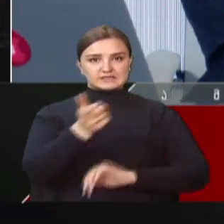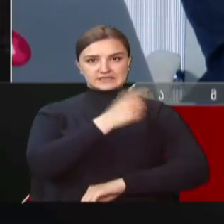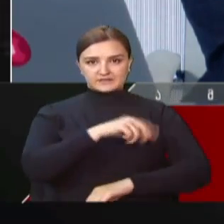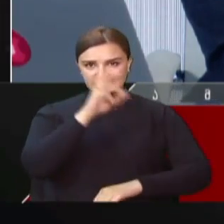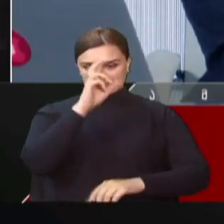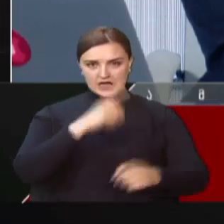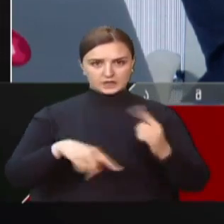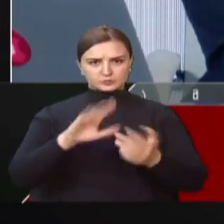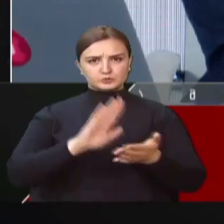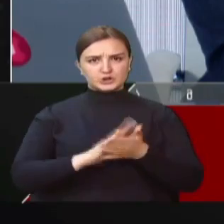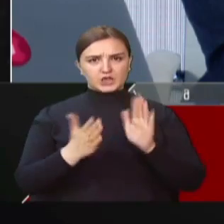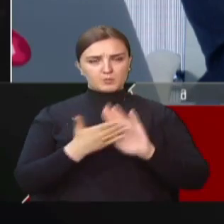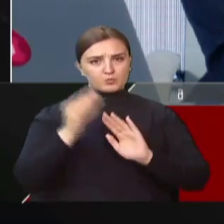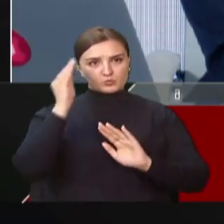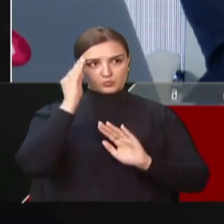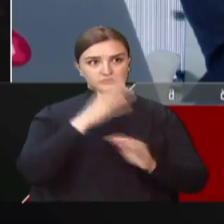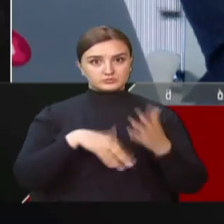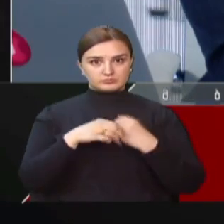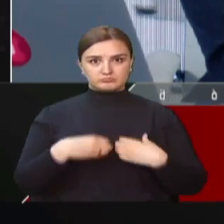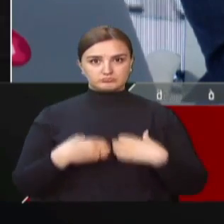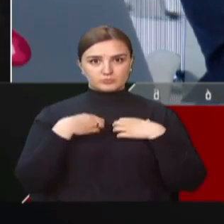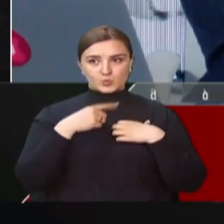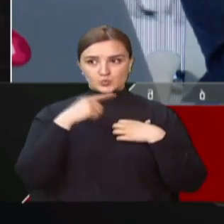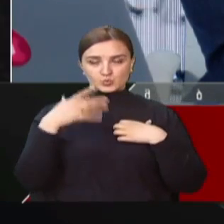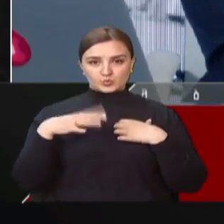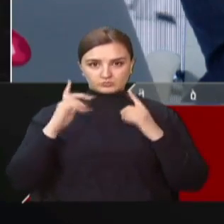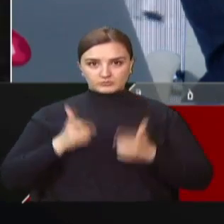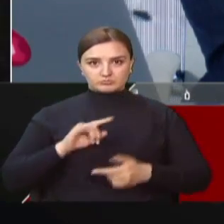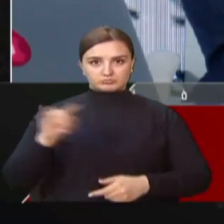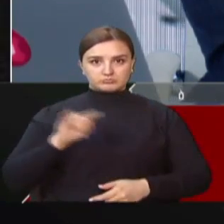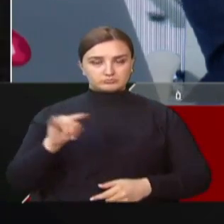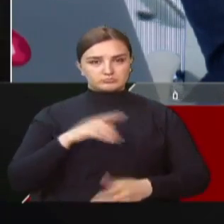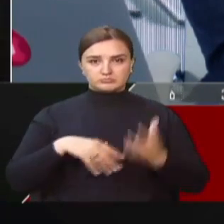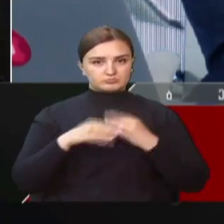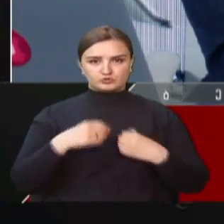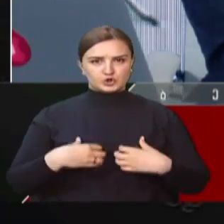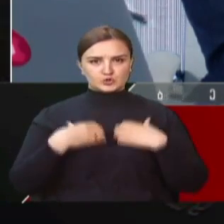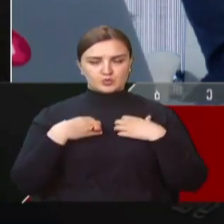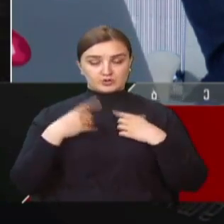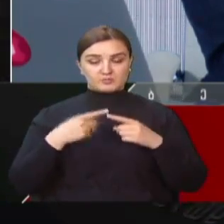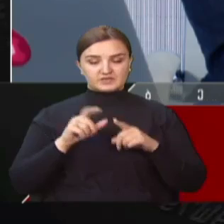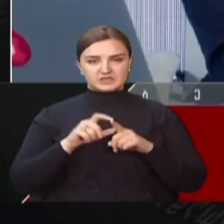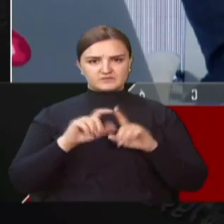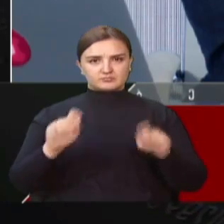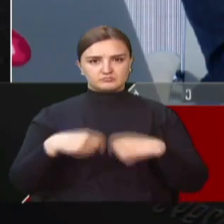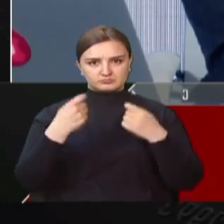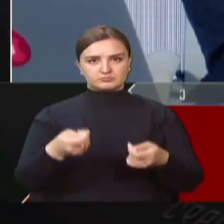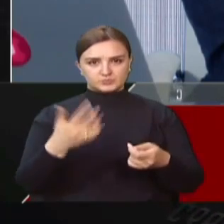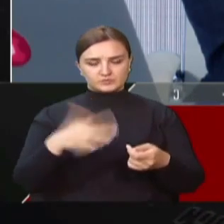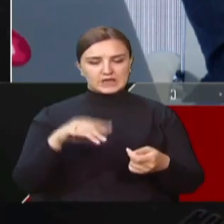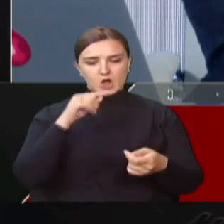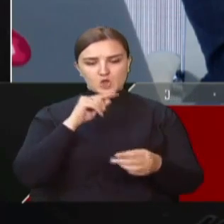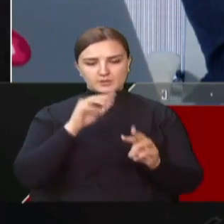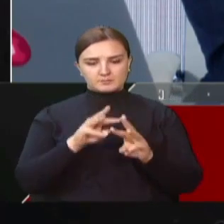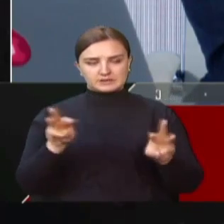სახელმწიფო შეთანხმებული პოზიცია შეშფოთება რუსეთთან პირდაპირ ავია მიმოსვლის აღდგენასთან დაკავშირებით გადაეცა დემარშის სახით